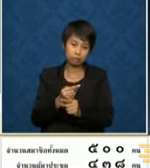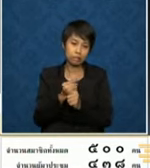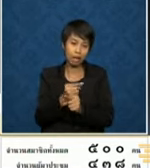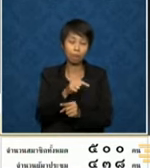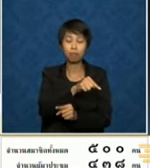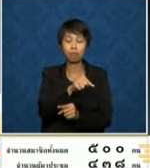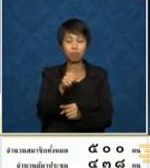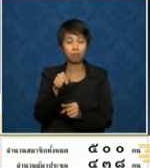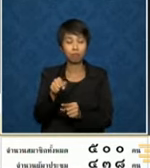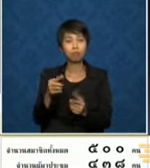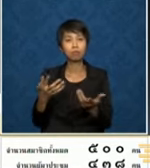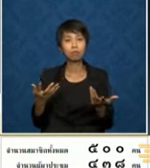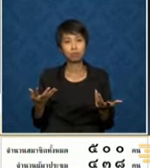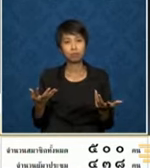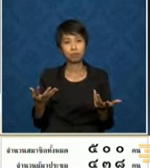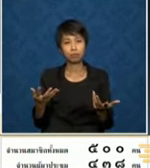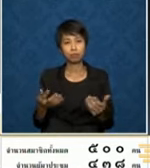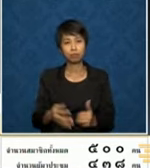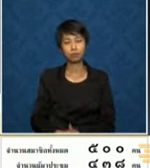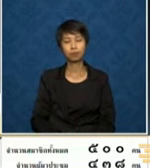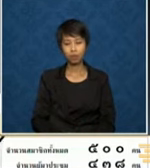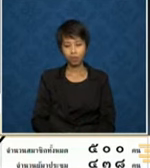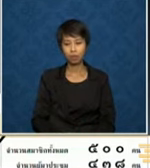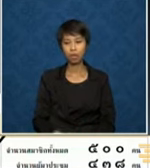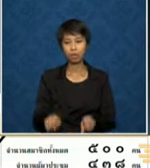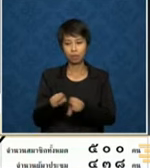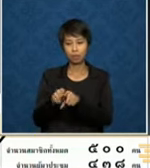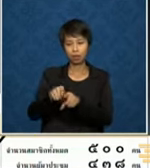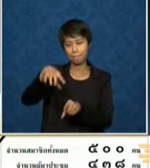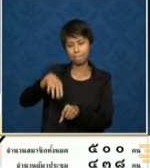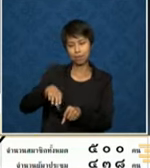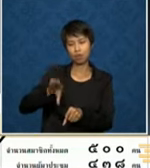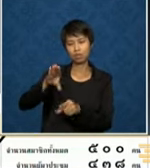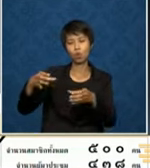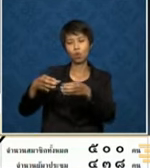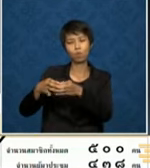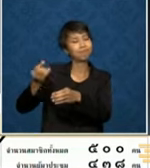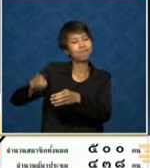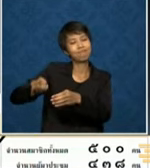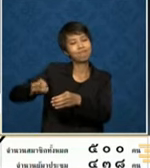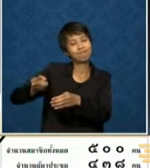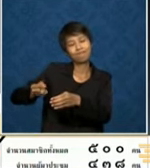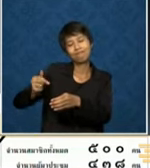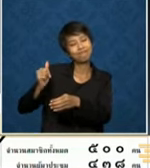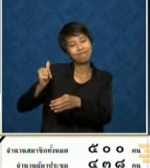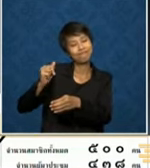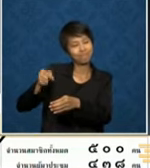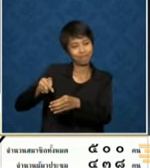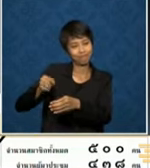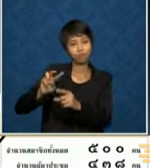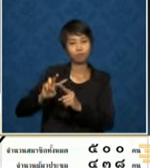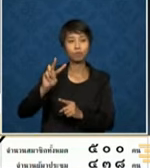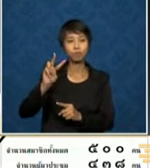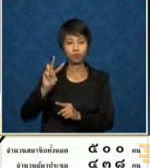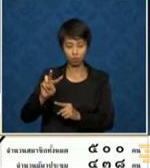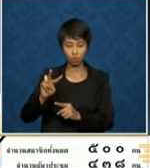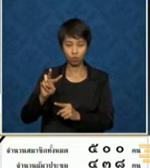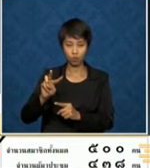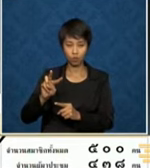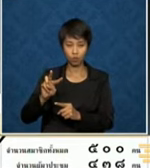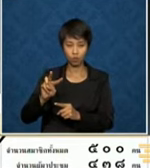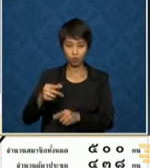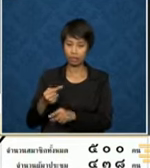มาอย่างนั้นเนี่ยว่าเป็น1เป็นบริษัทกลุ่มเดิมที่จะต้องได้งานในกลุ่มนี้นะครับ2